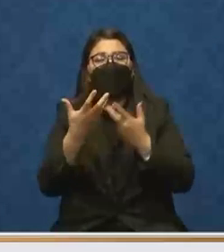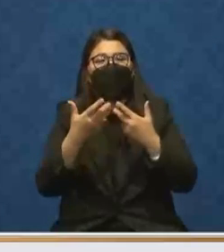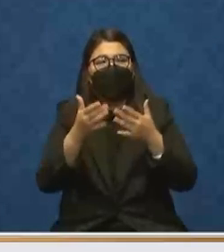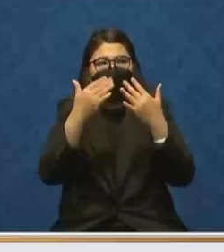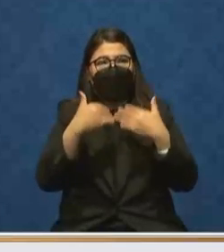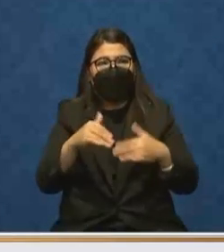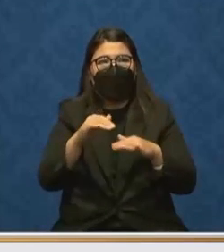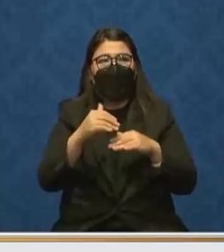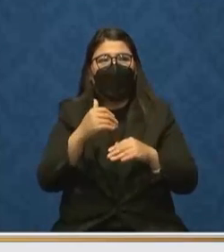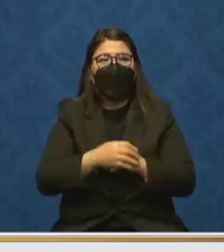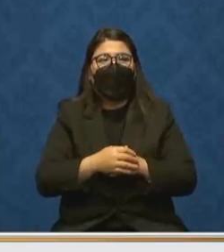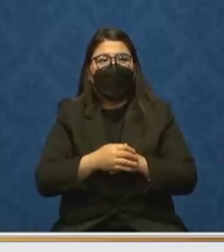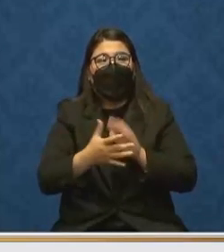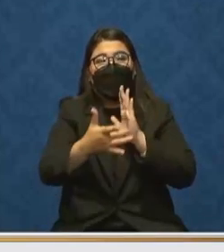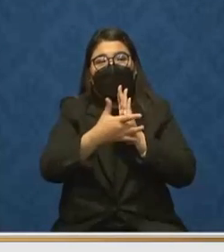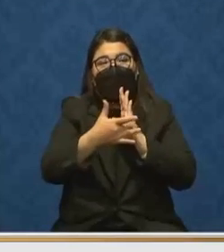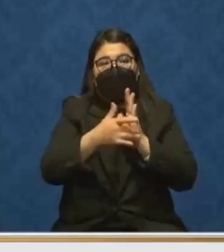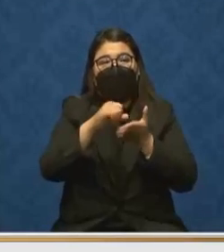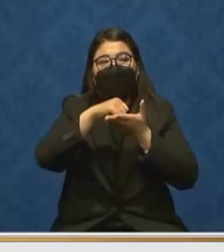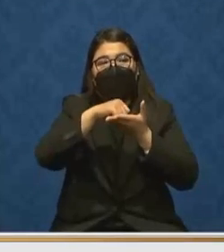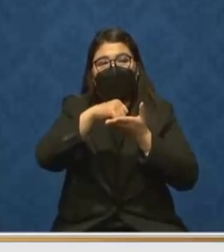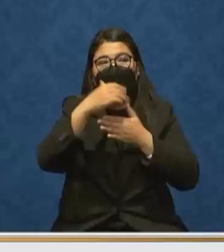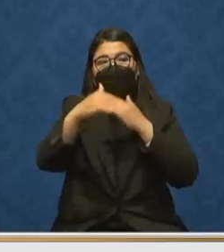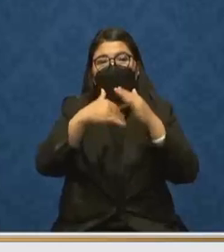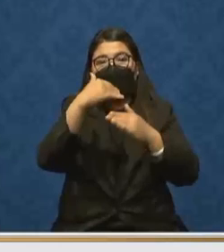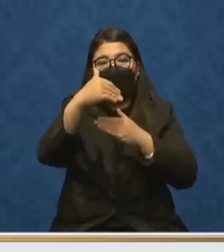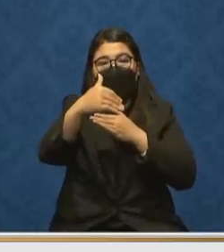การแห่งอนาคตงบประมาณ